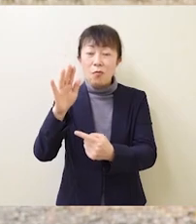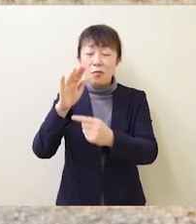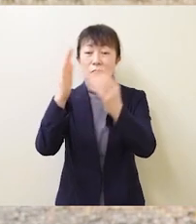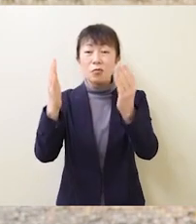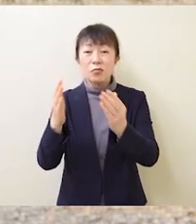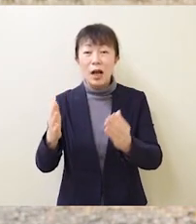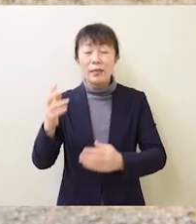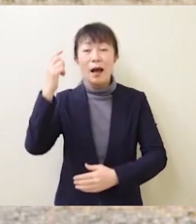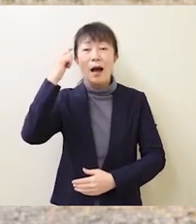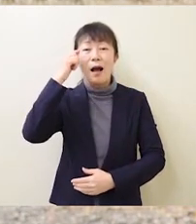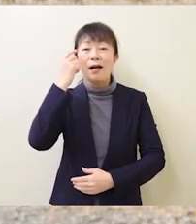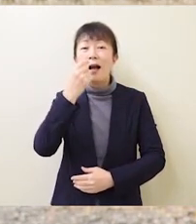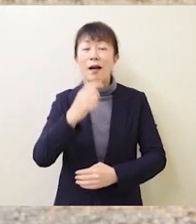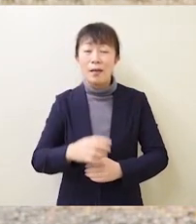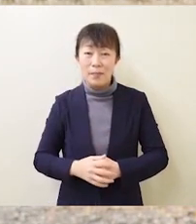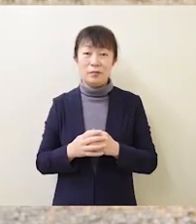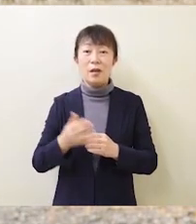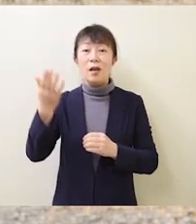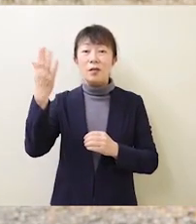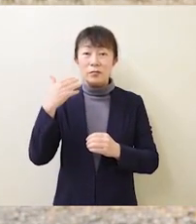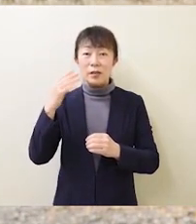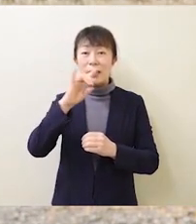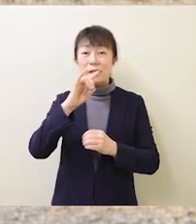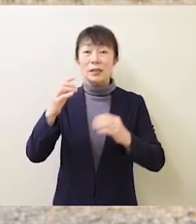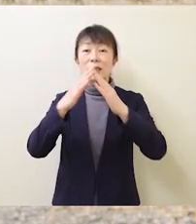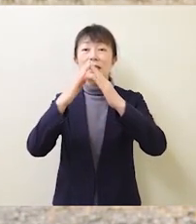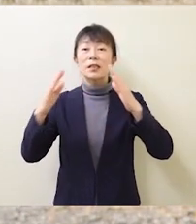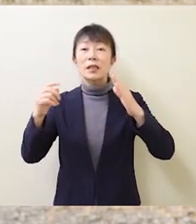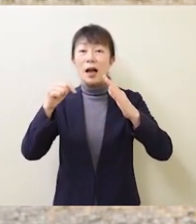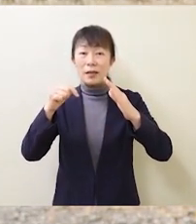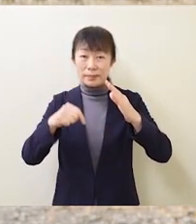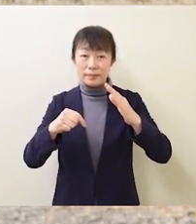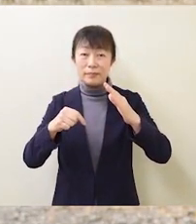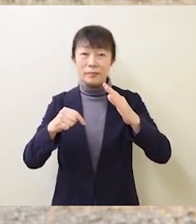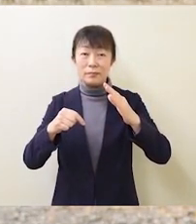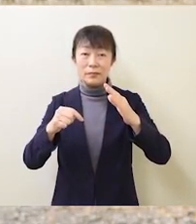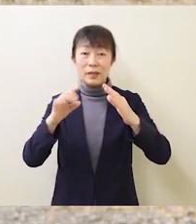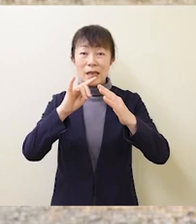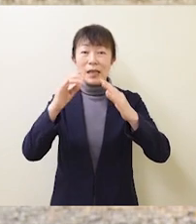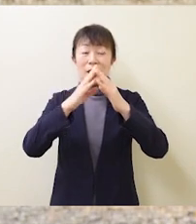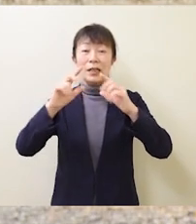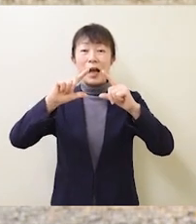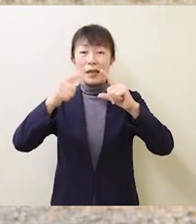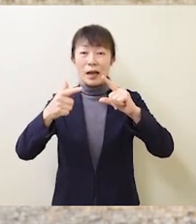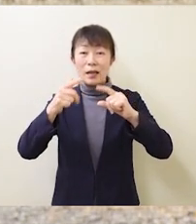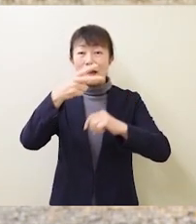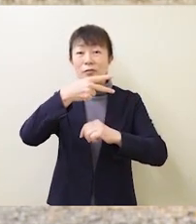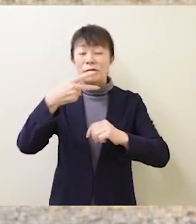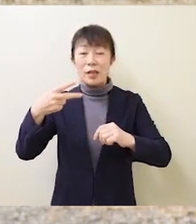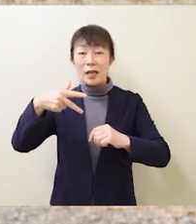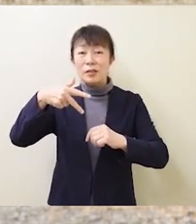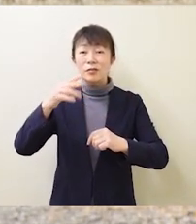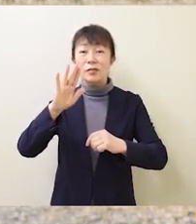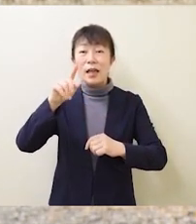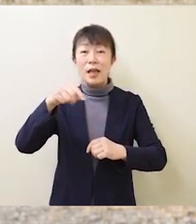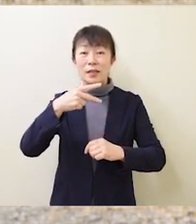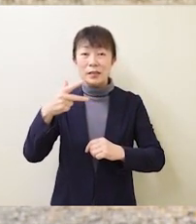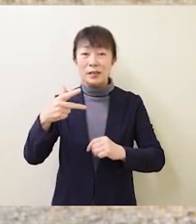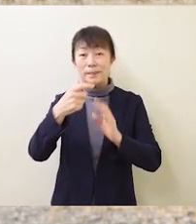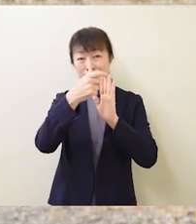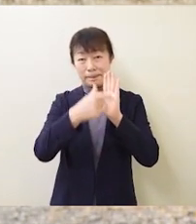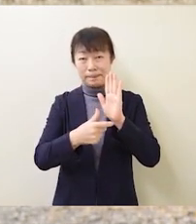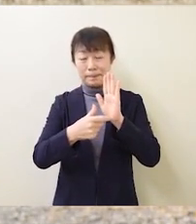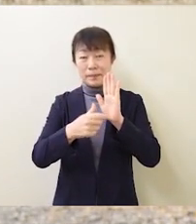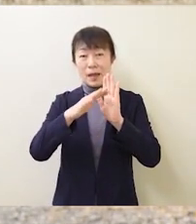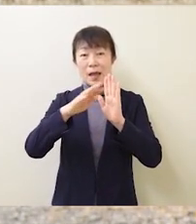き姿と考えます。すでに横須賀市議会では議会改革の第2ステージと銘